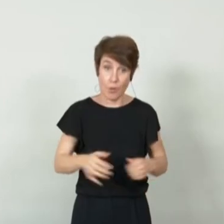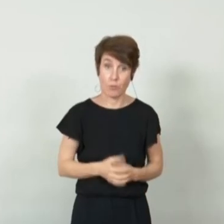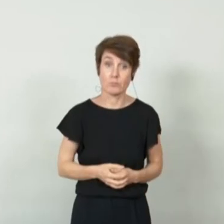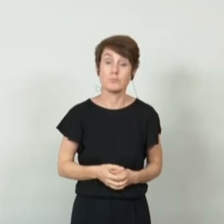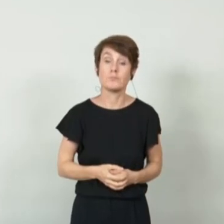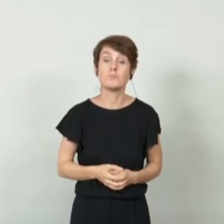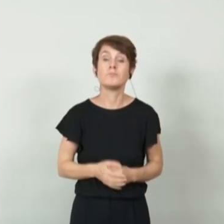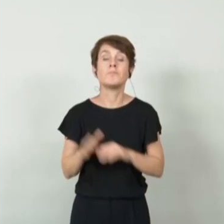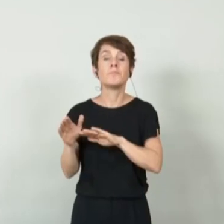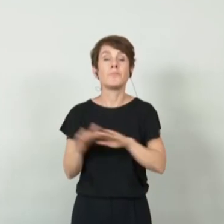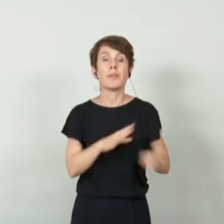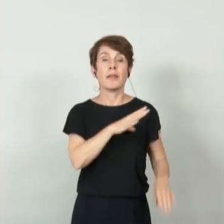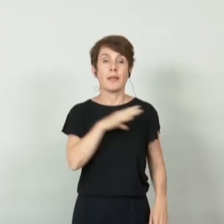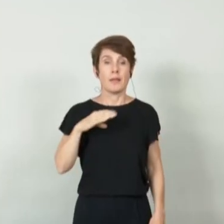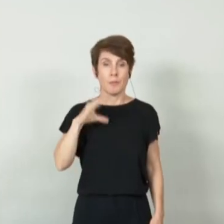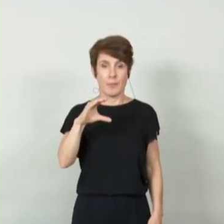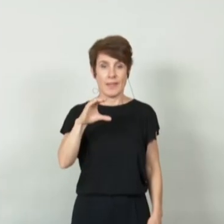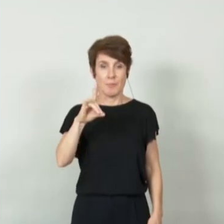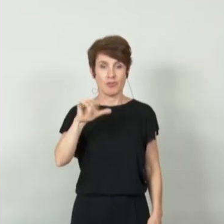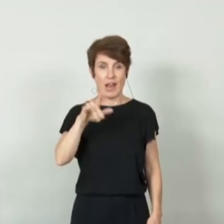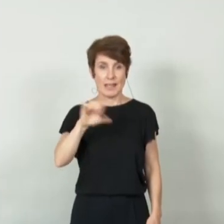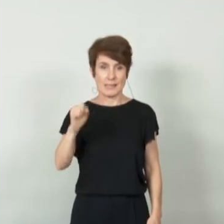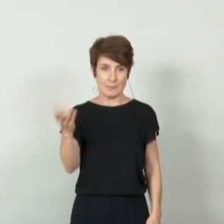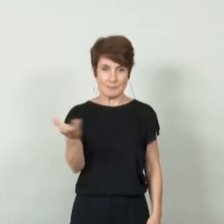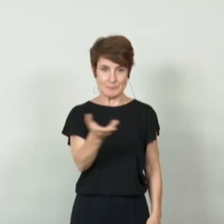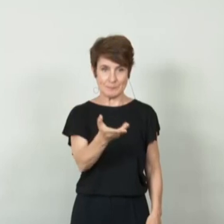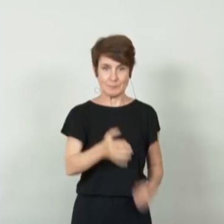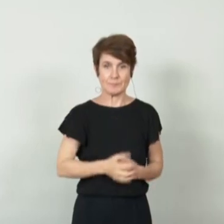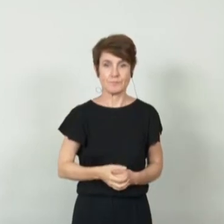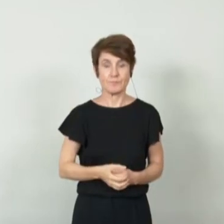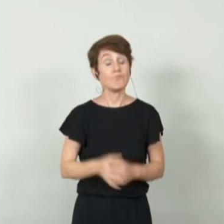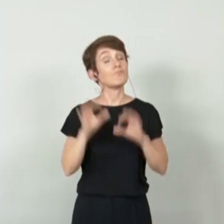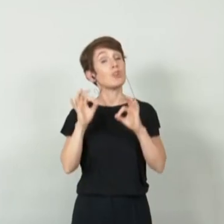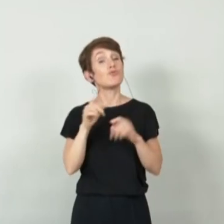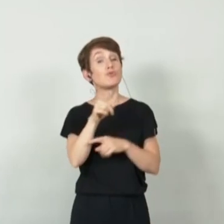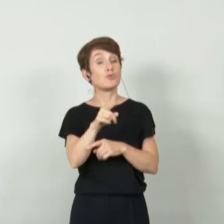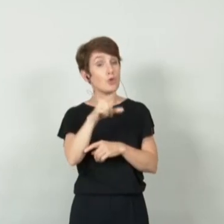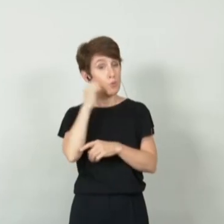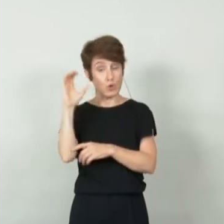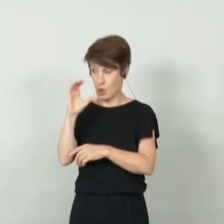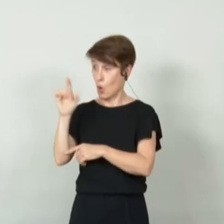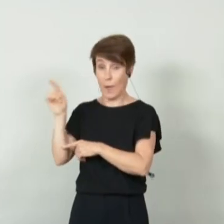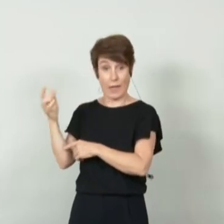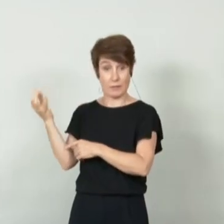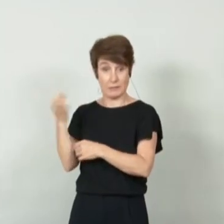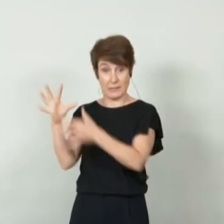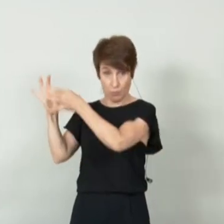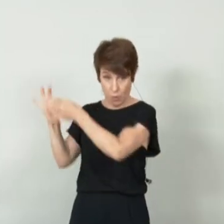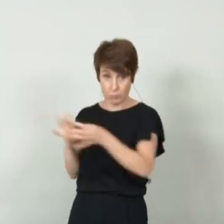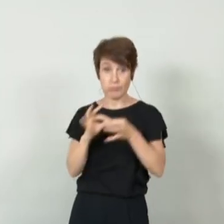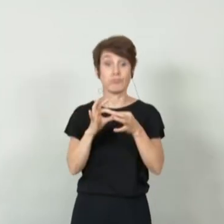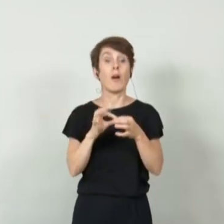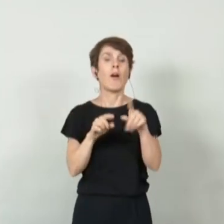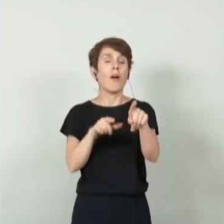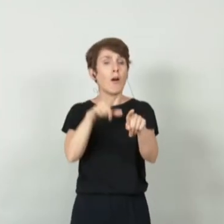oui merci madame la Présidente et justement je rebondis sur les propos de Monsieur clouaire puisque monsieur fristo cherche